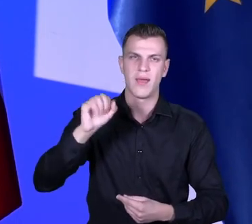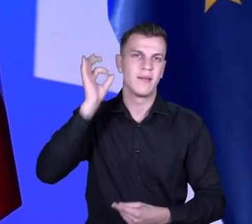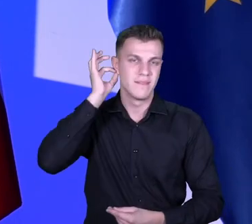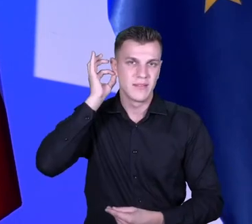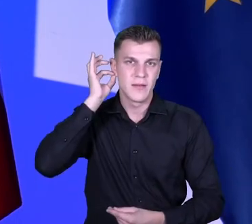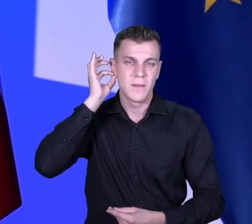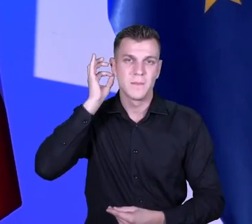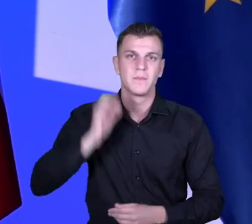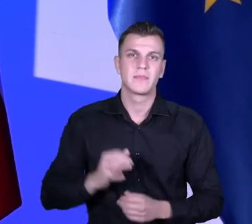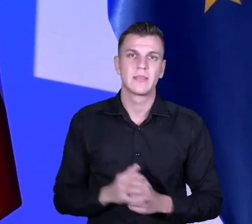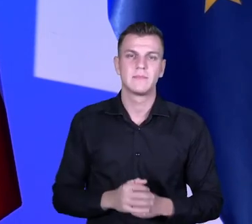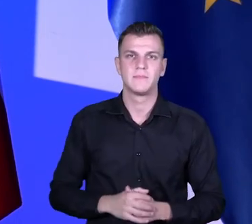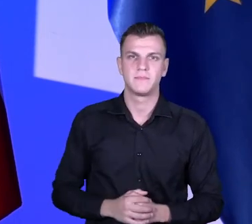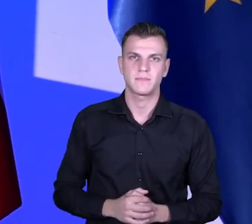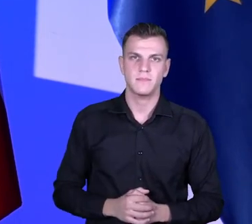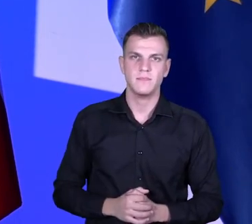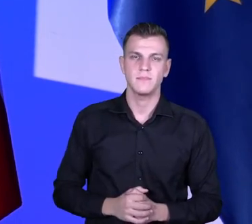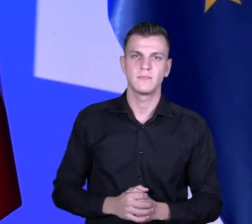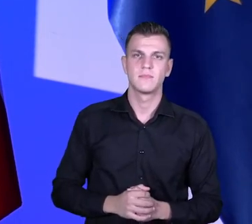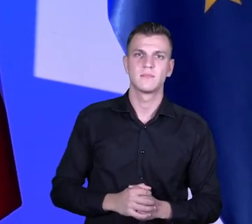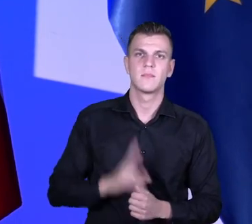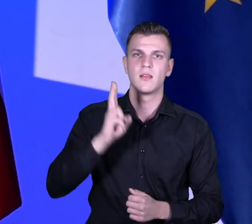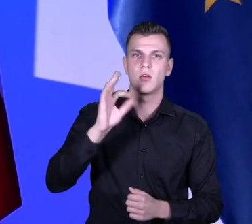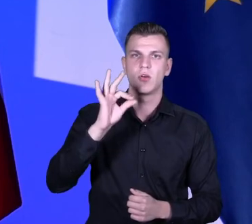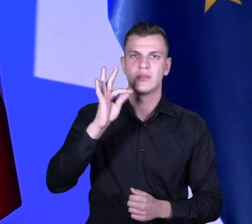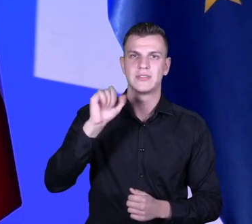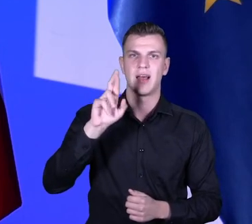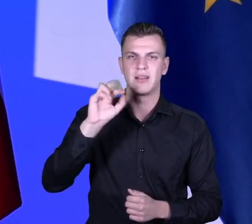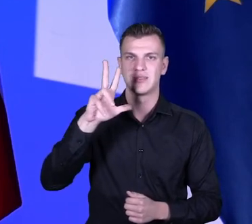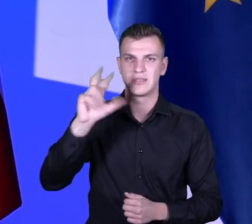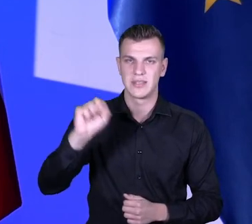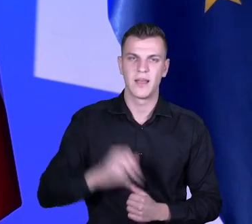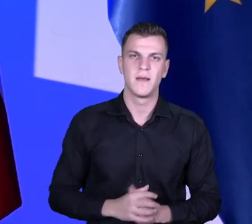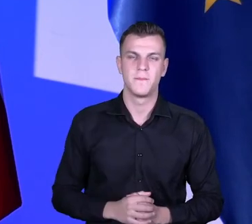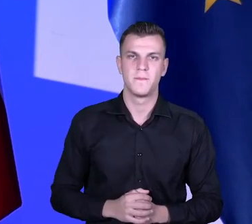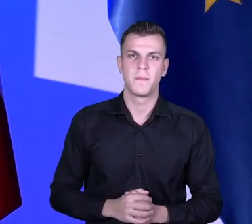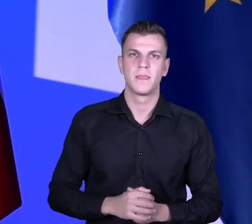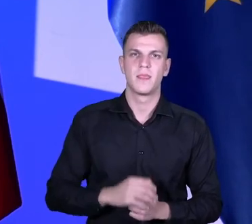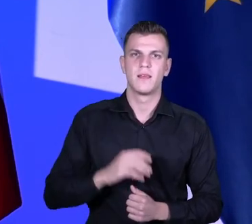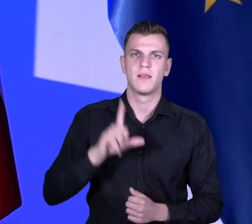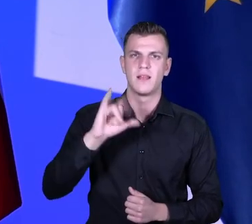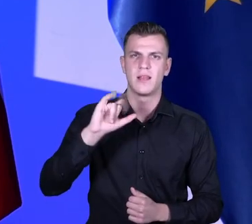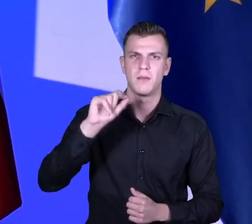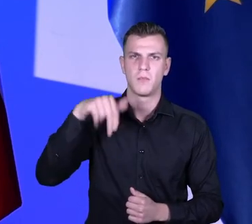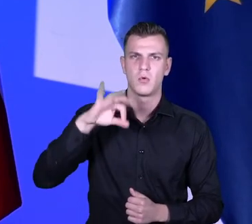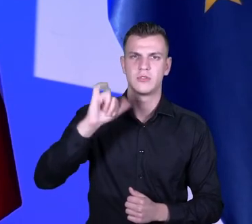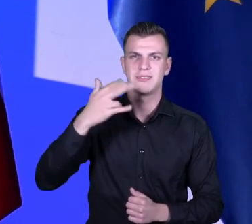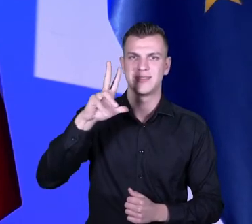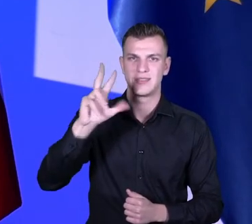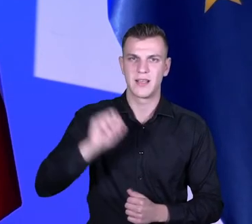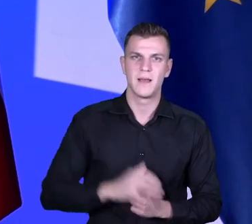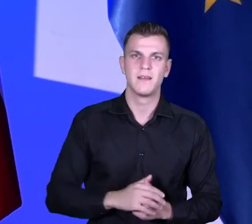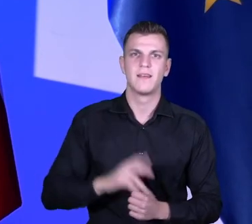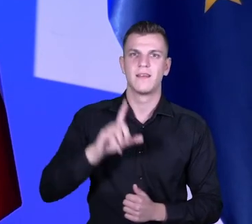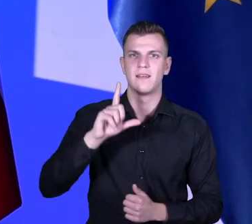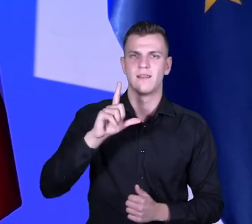Magdalena Bogusławska, Paulina Chrostowska, która opiekuje się Zoomem teraz, Agnieszka Arkusińska, która jest tutaj z nami,